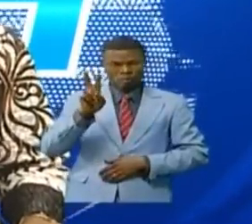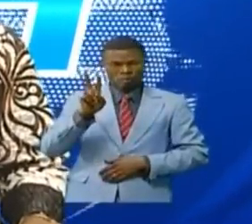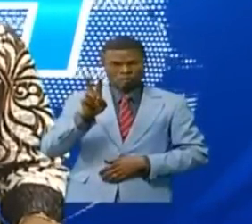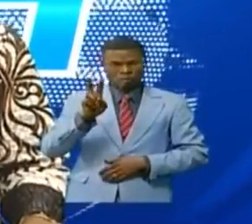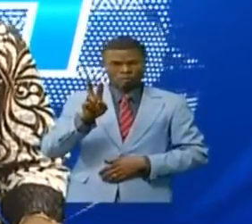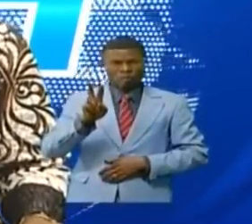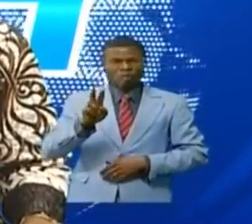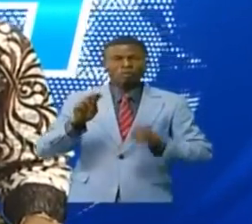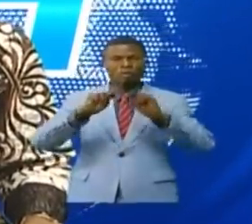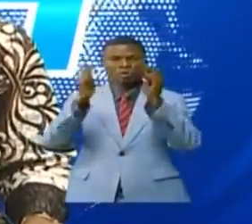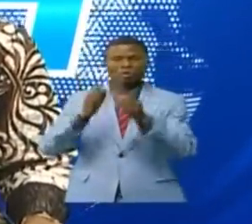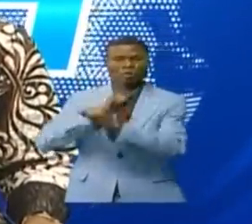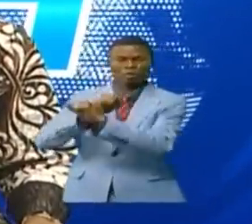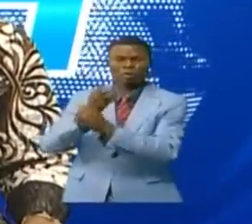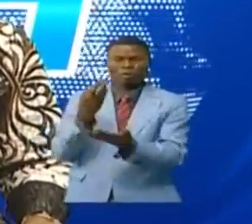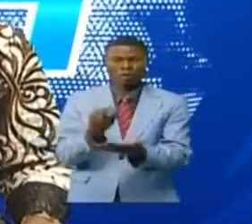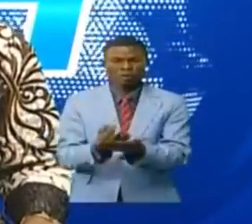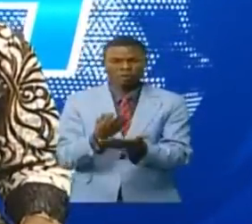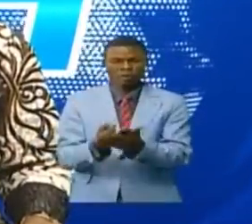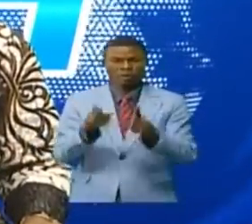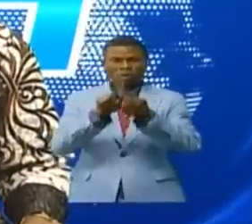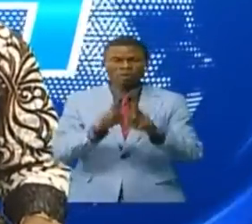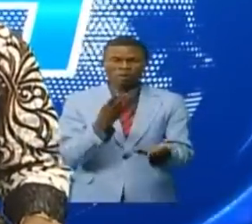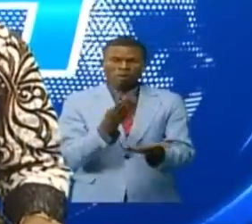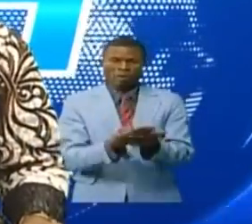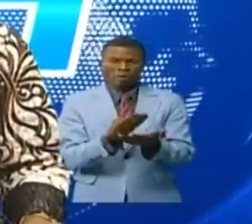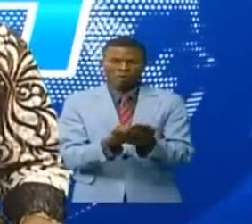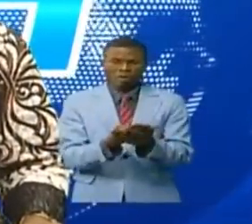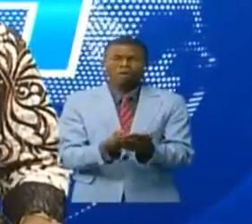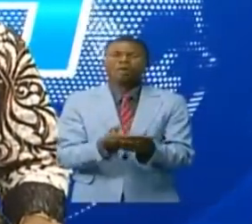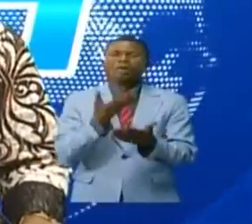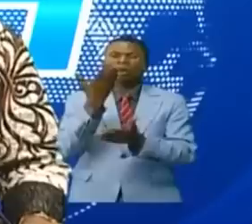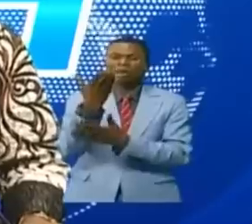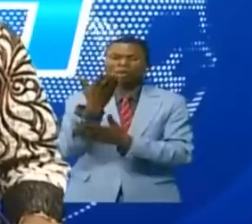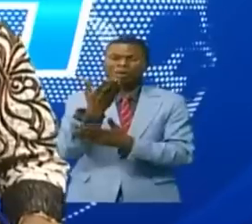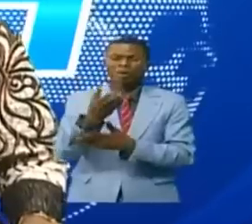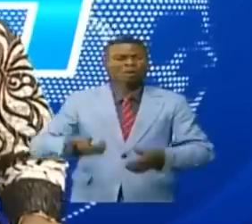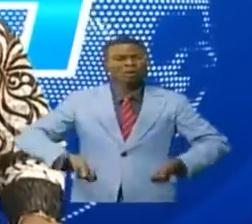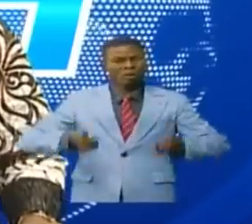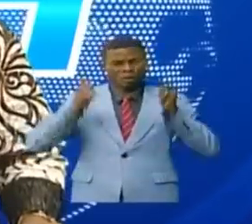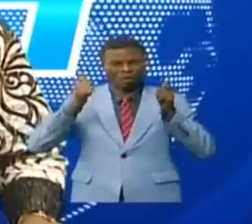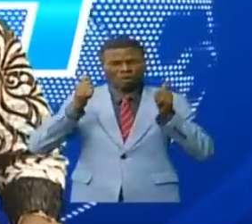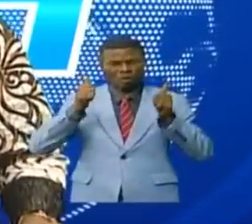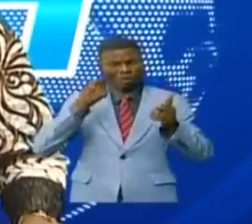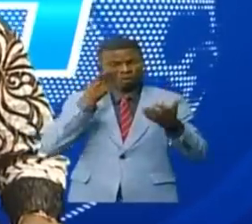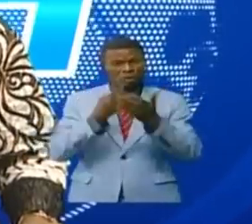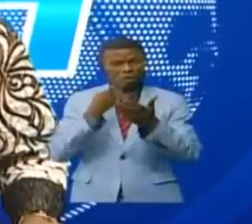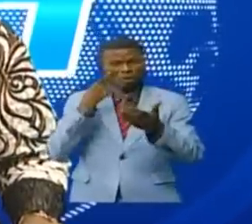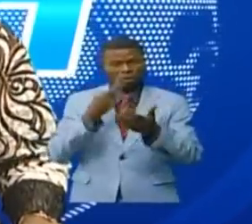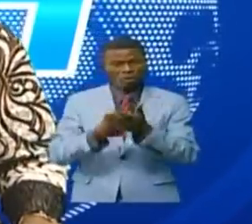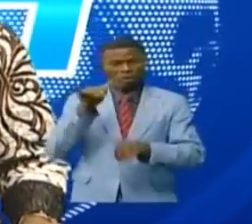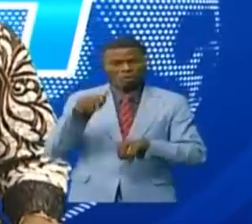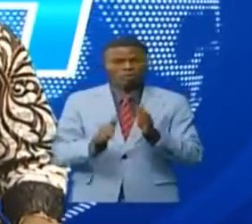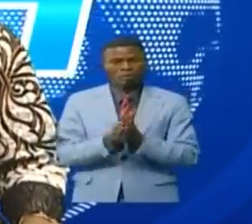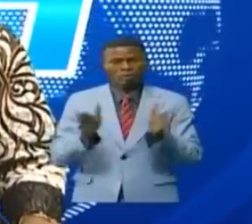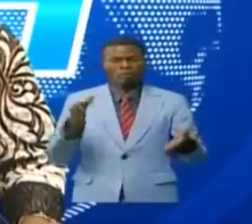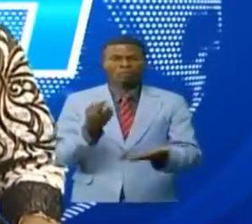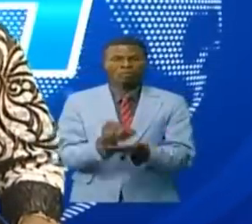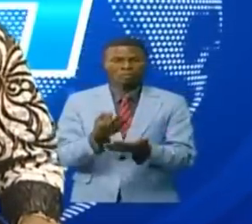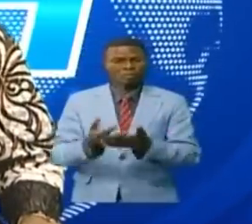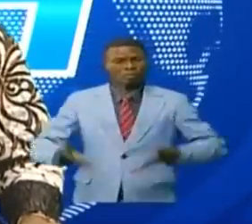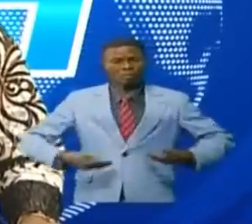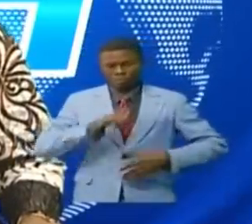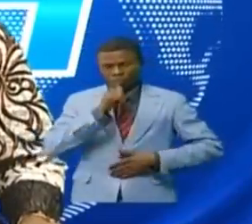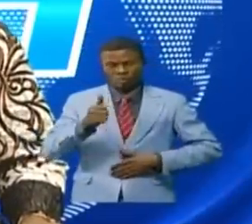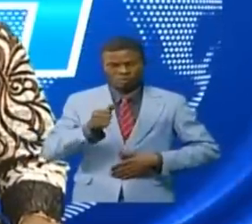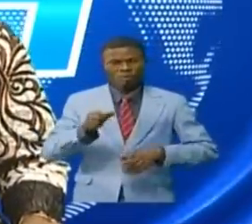par l'intersyndicale des finances et du budget qui monte au créneau et proteste contre les observations du secrétaire général des finances